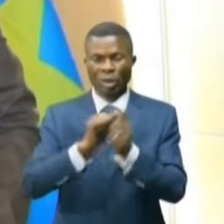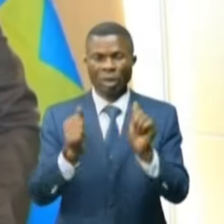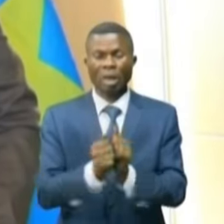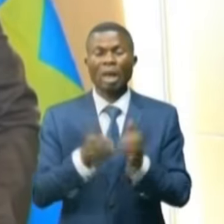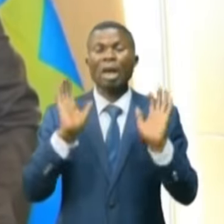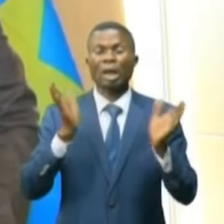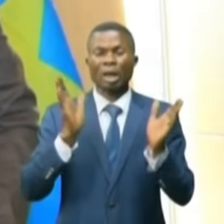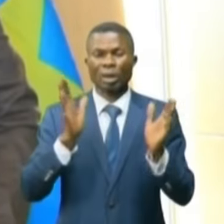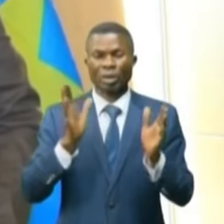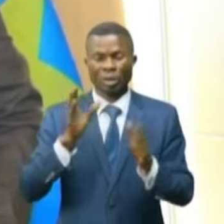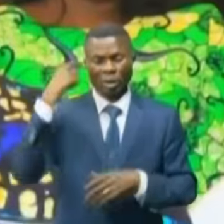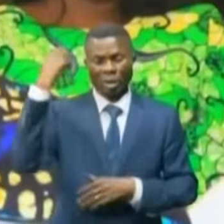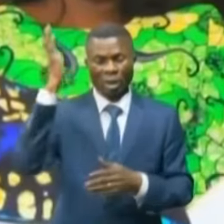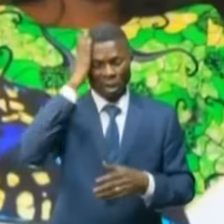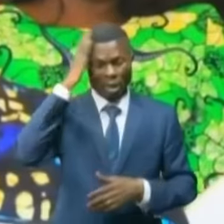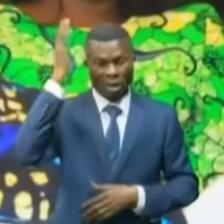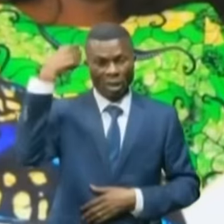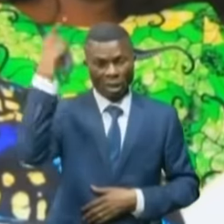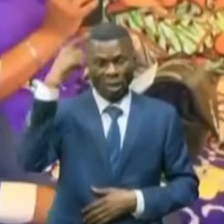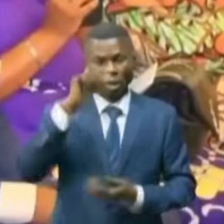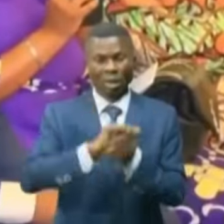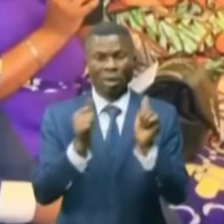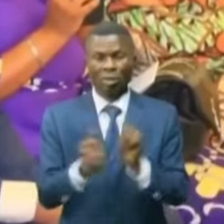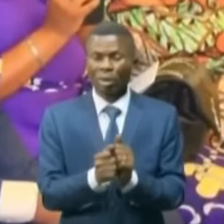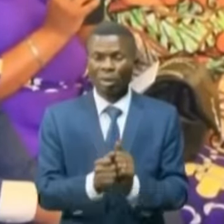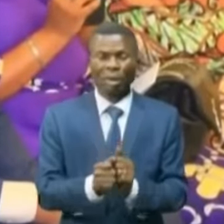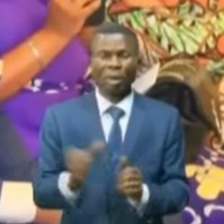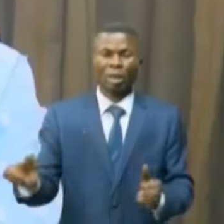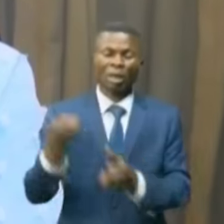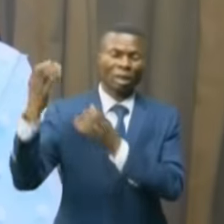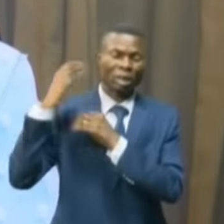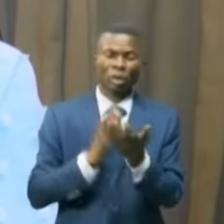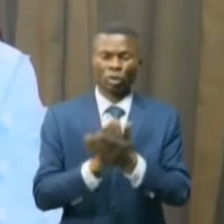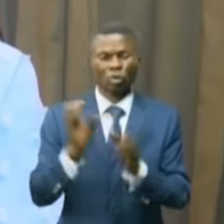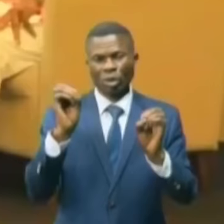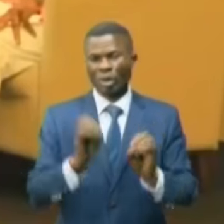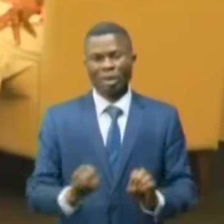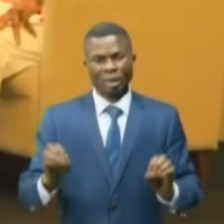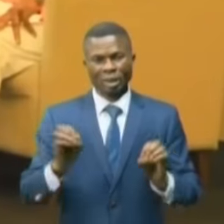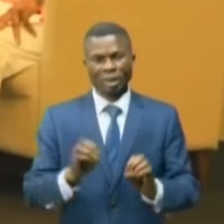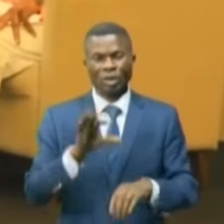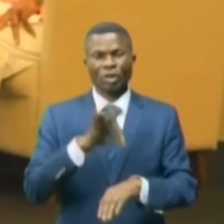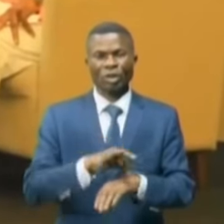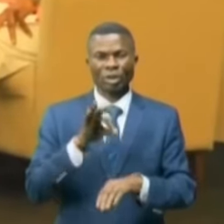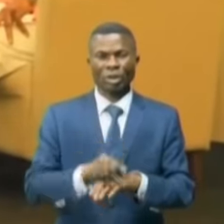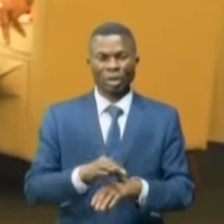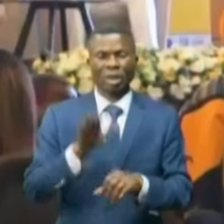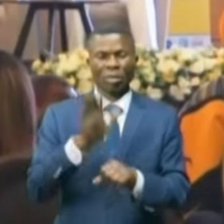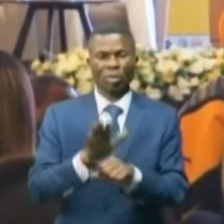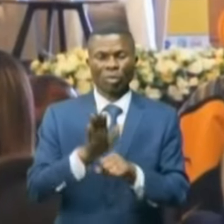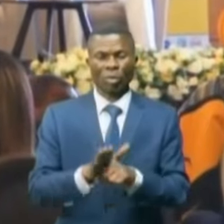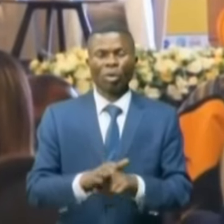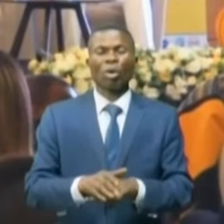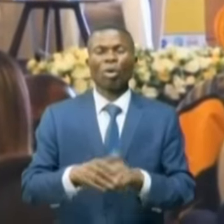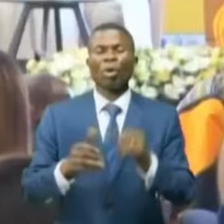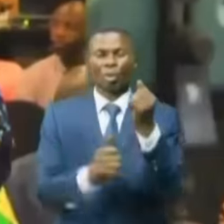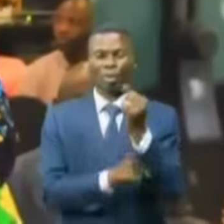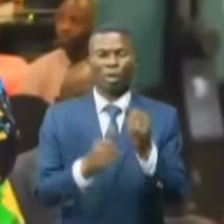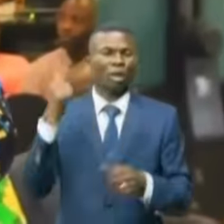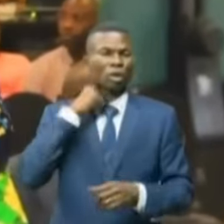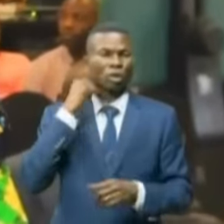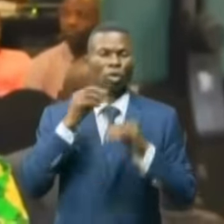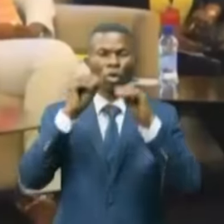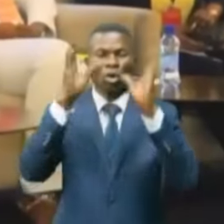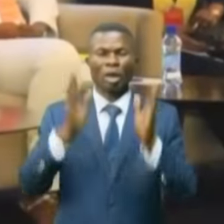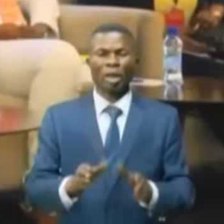conséquences fâcheuses de la dépression quand les victimes ne bénéficient pas d'une prise en charge correcte. Occasion pour différents panélistes, médecins, enseignants